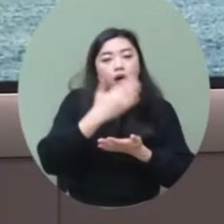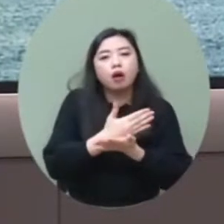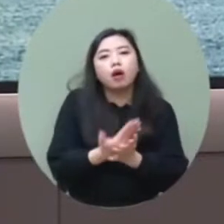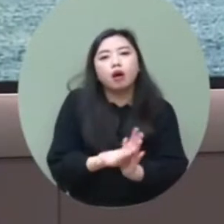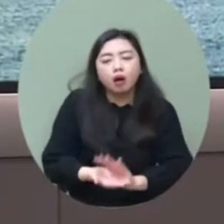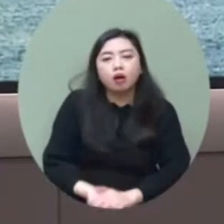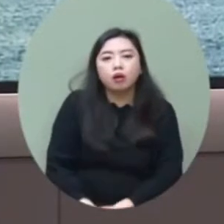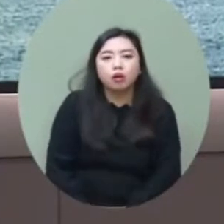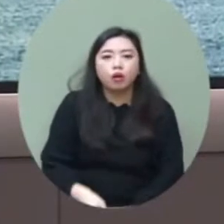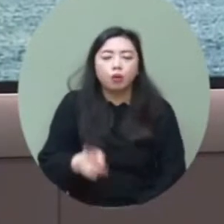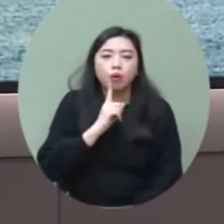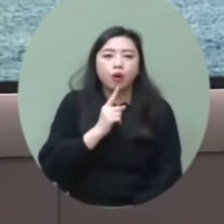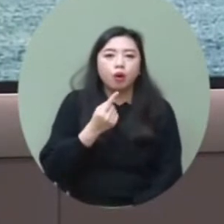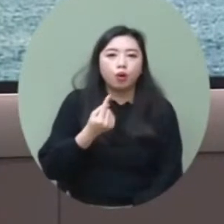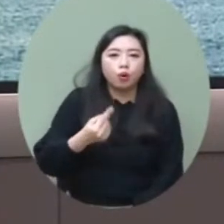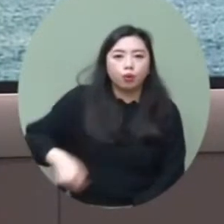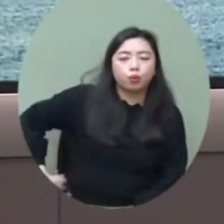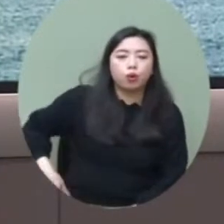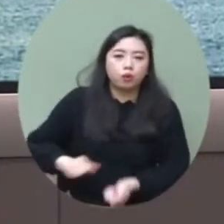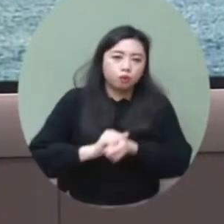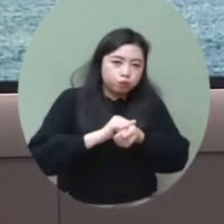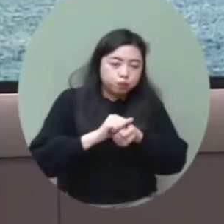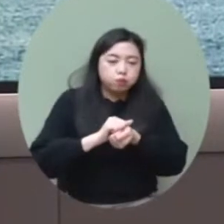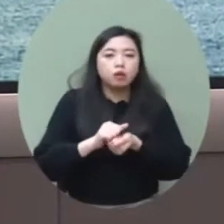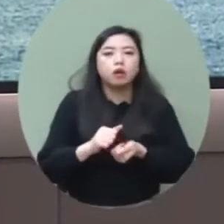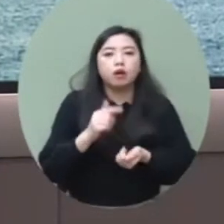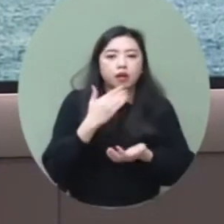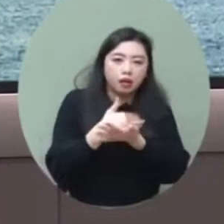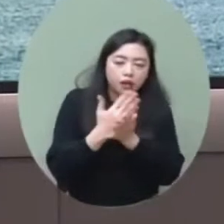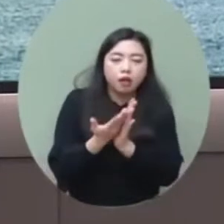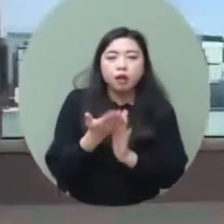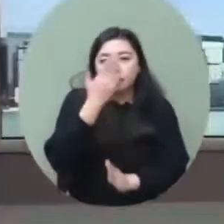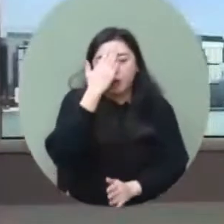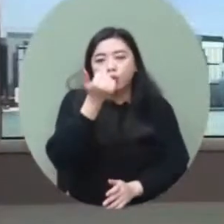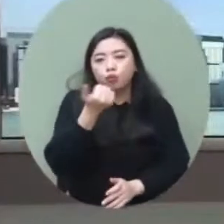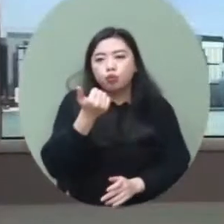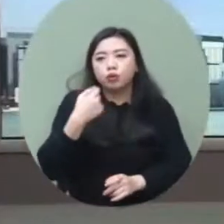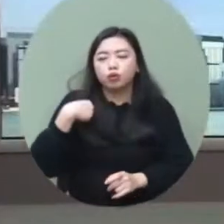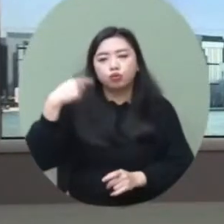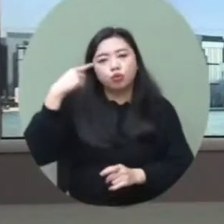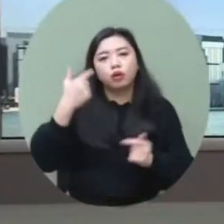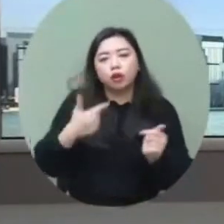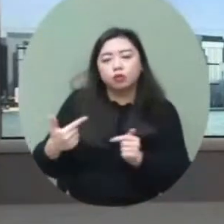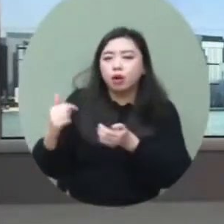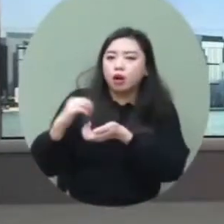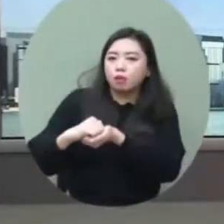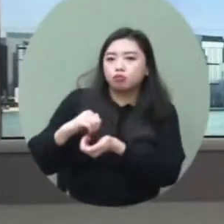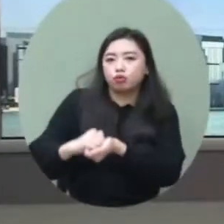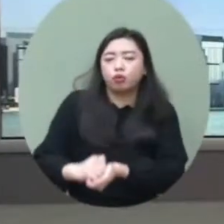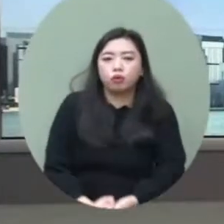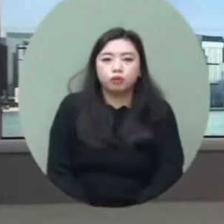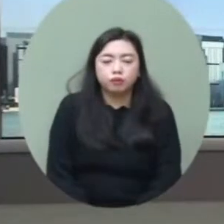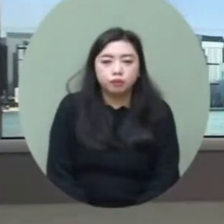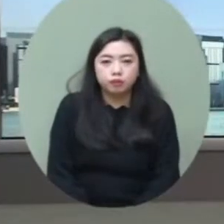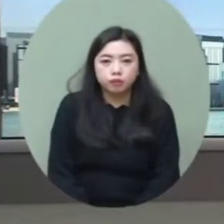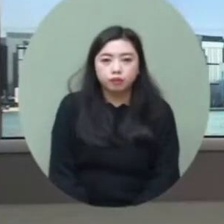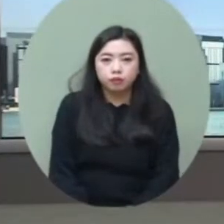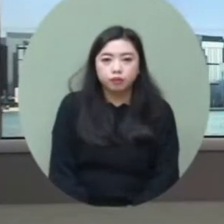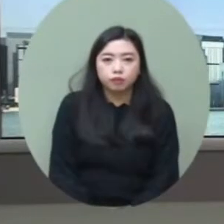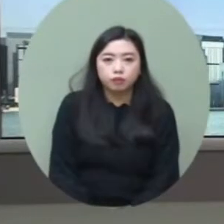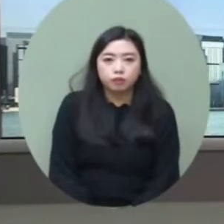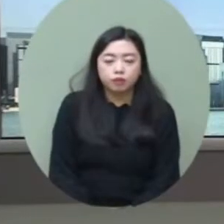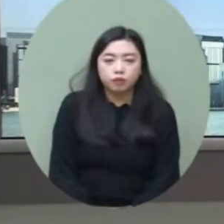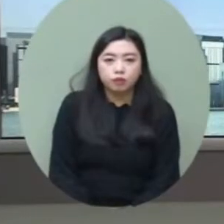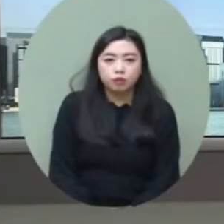more opportunities to collaborate with them. 下一位，呢邊最後嗰行單。 Next question, please.